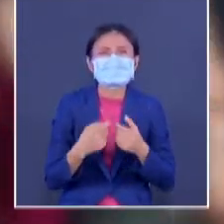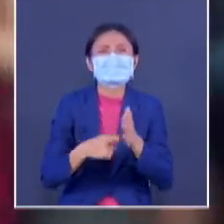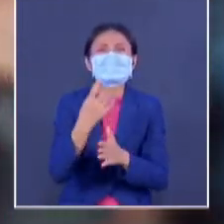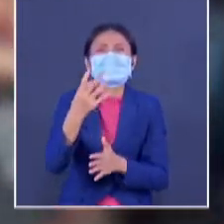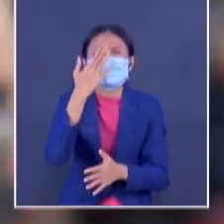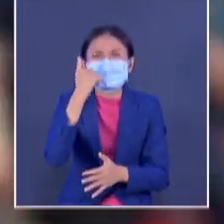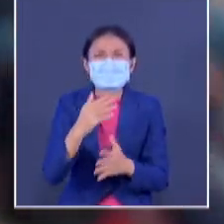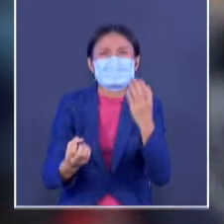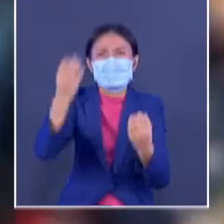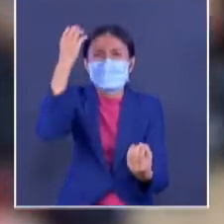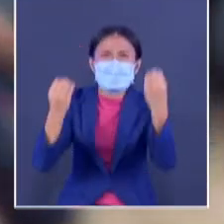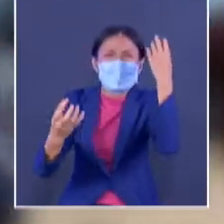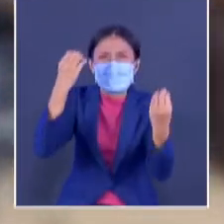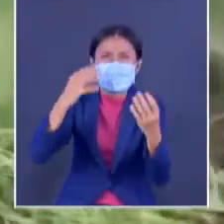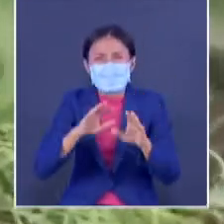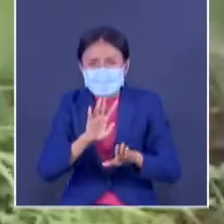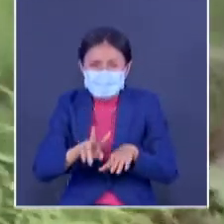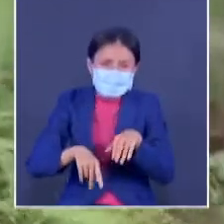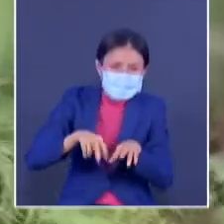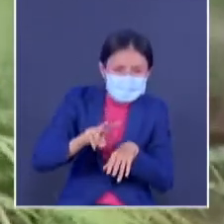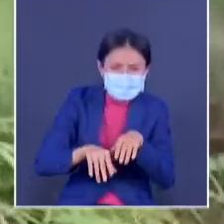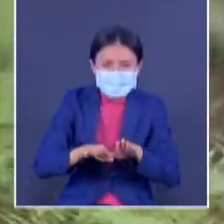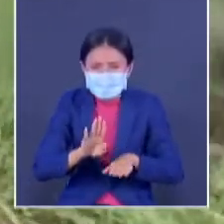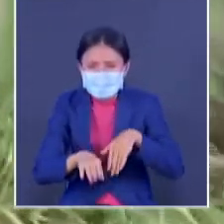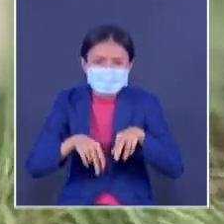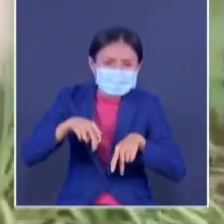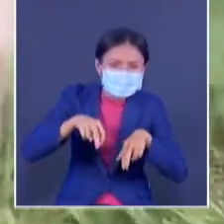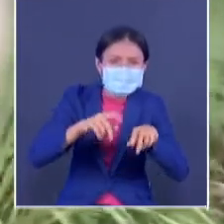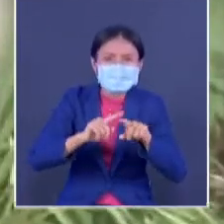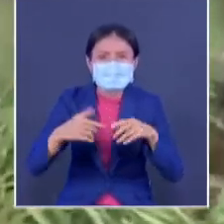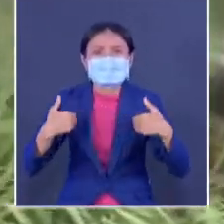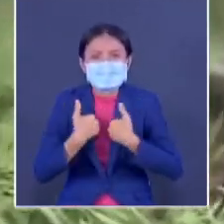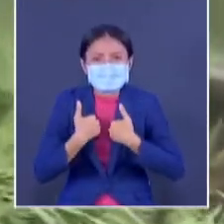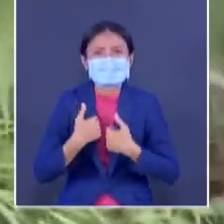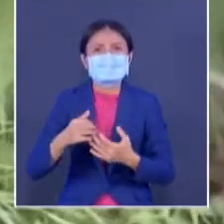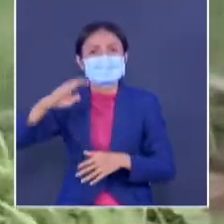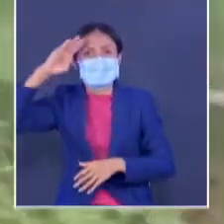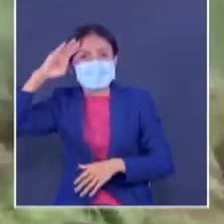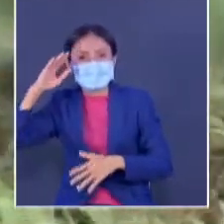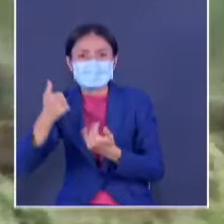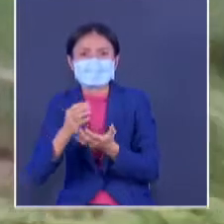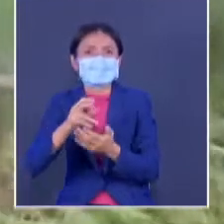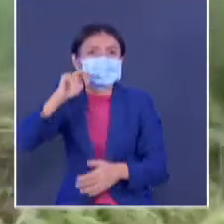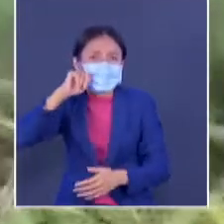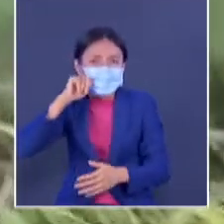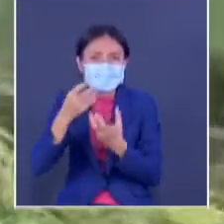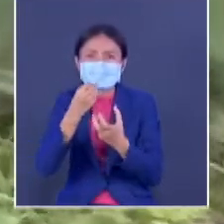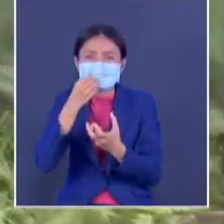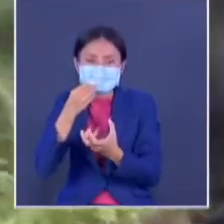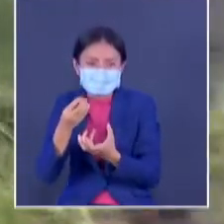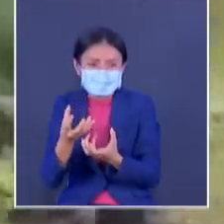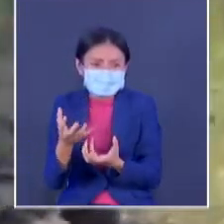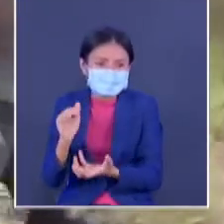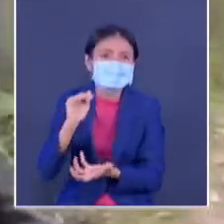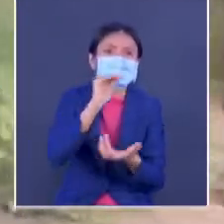าดงมาเนี่ยยาวนานเหลือเกินครับเจ้าหน้าที่เขาเลยเอาน้ำเอาเครื่องดื่มไปให้ก่อนเพื่อประทังชีวิตไปก่อนนะครับและพอสอบสวนผู้นำพ